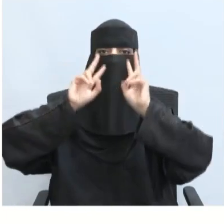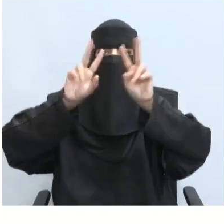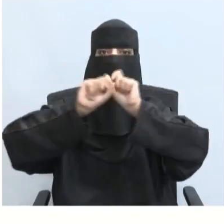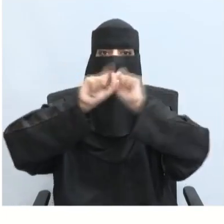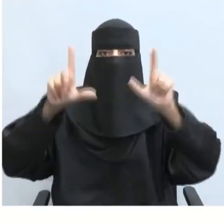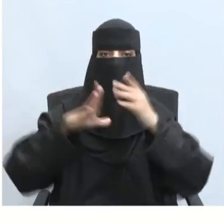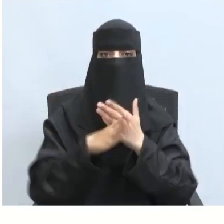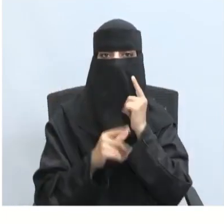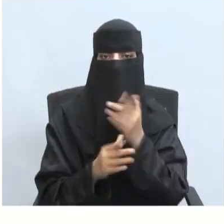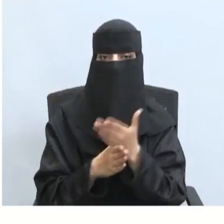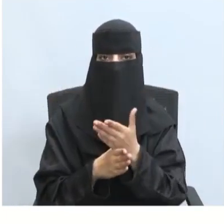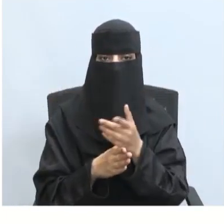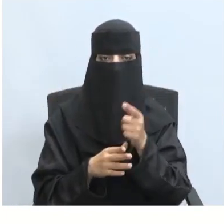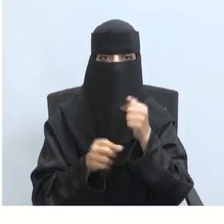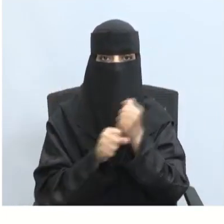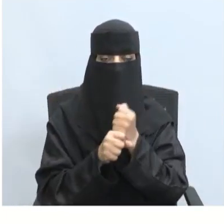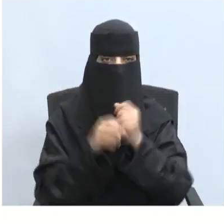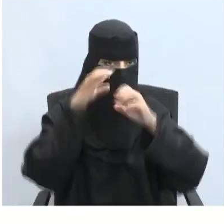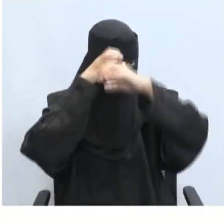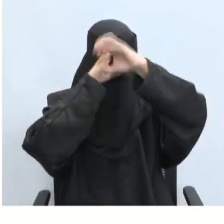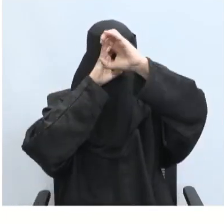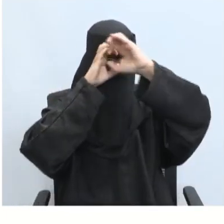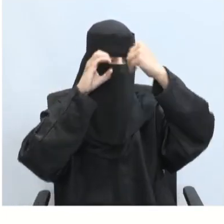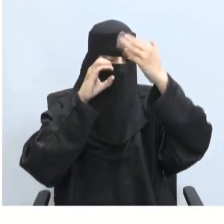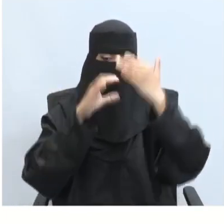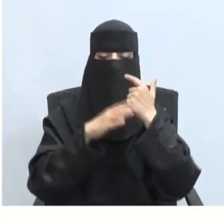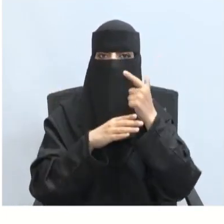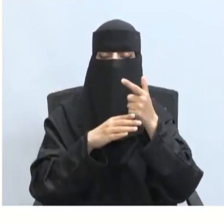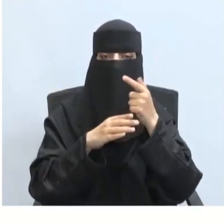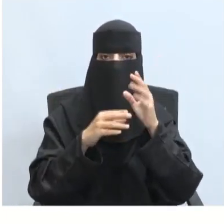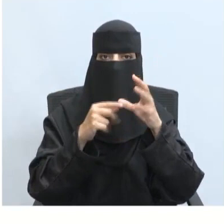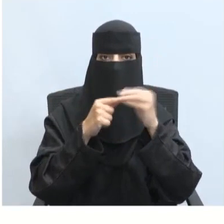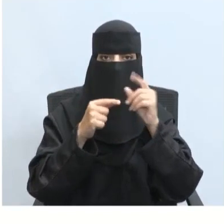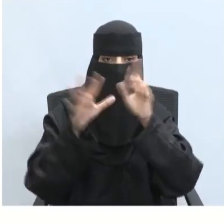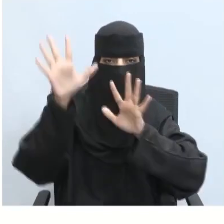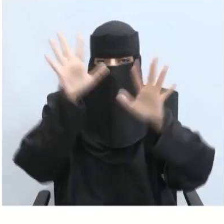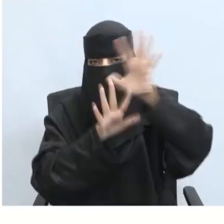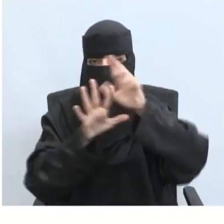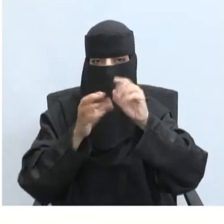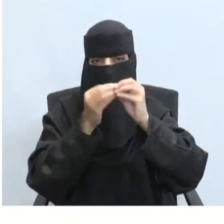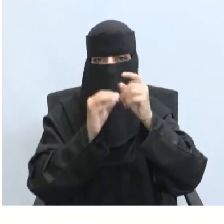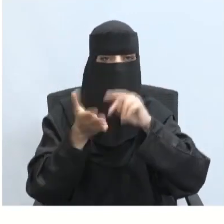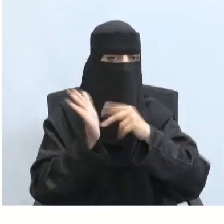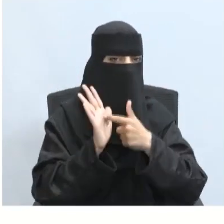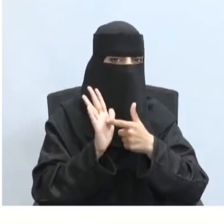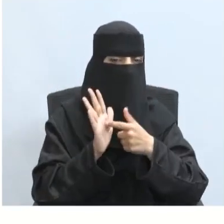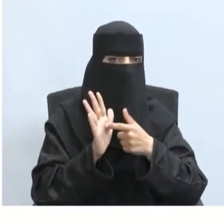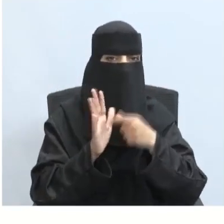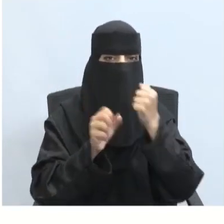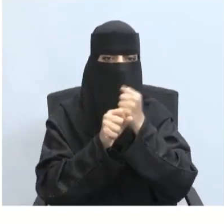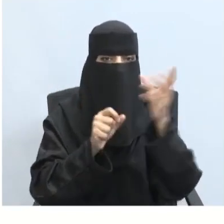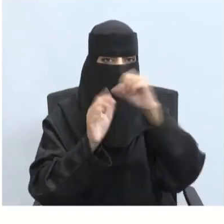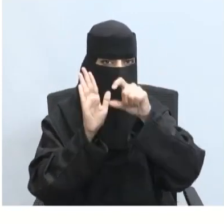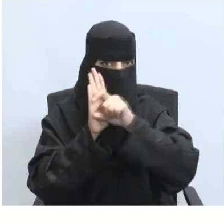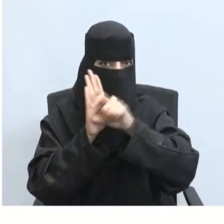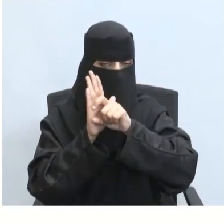في المنظار في المنظار الفلكي لكي نتخلص من الزوغان اللوني نستخدم ماذا نستخدم